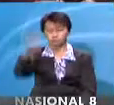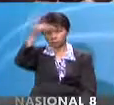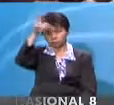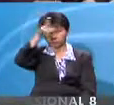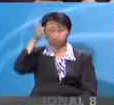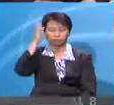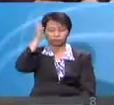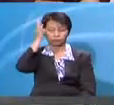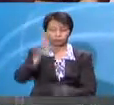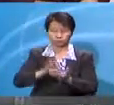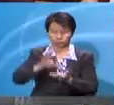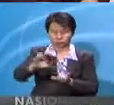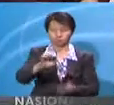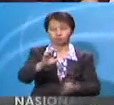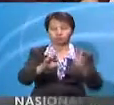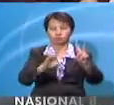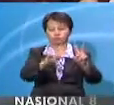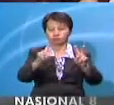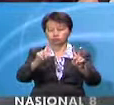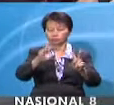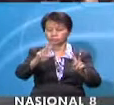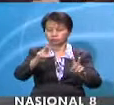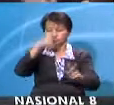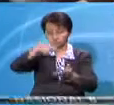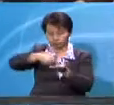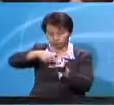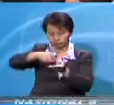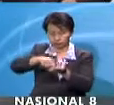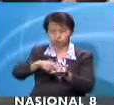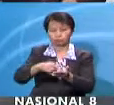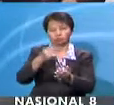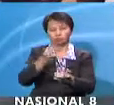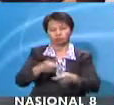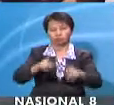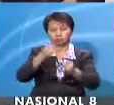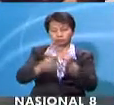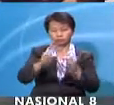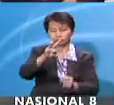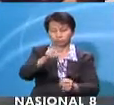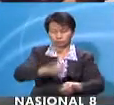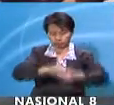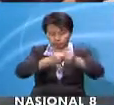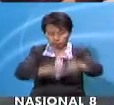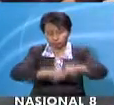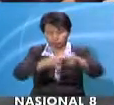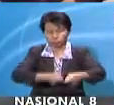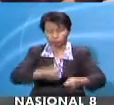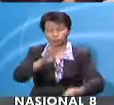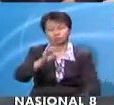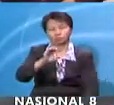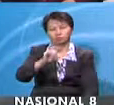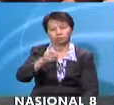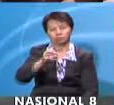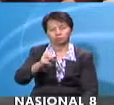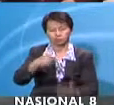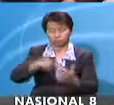Kerajaan Persekutuan memperuntuk lebih RM221,000 untuk pembayaran insentif terakhir kepada 60 petani di kawasan Bacok melalui